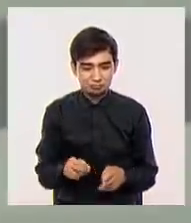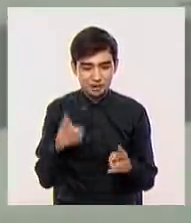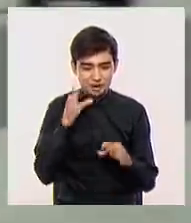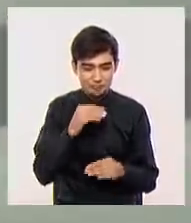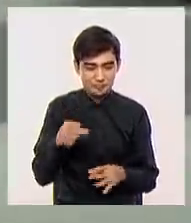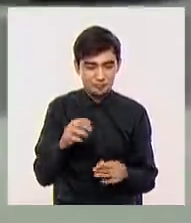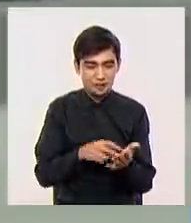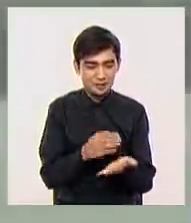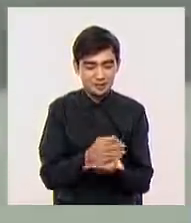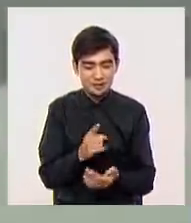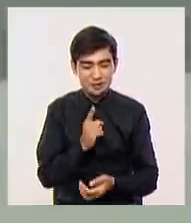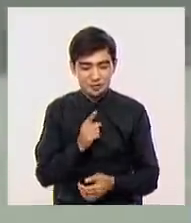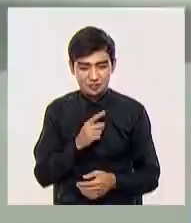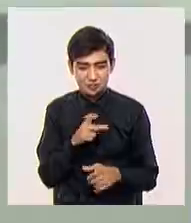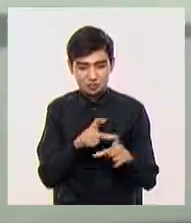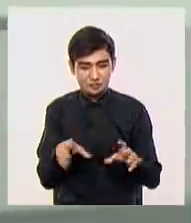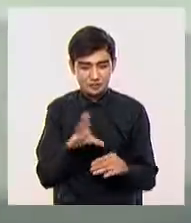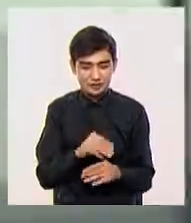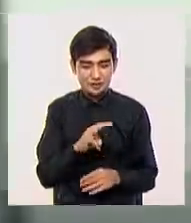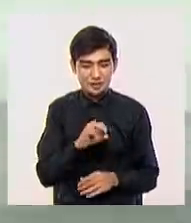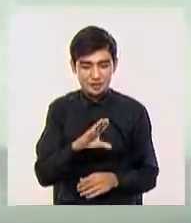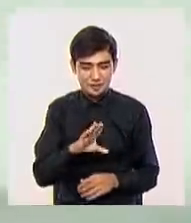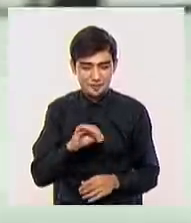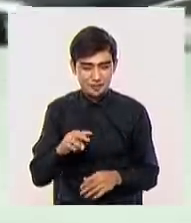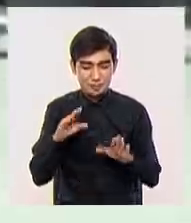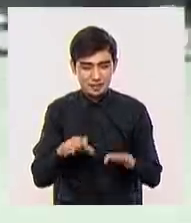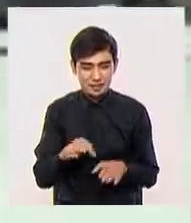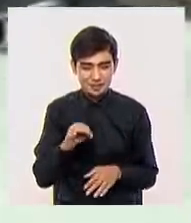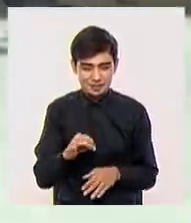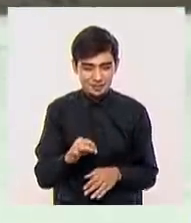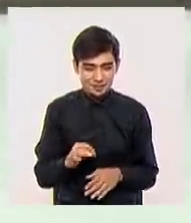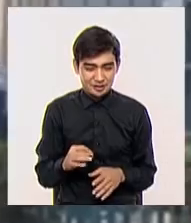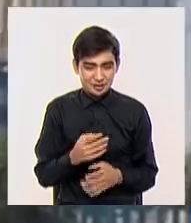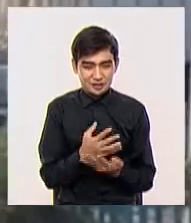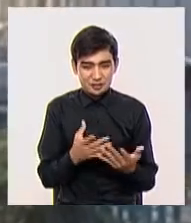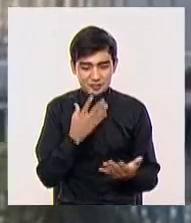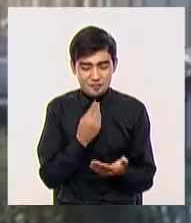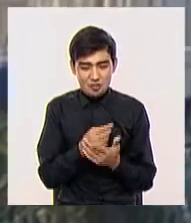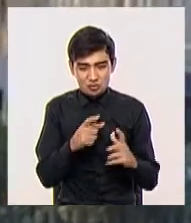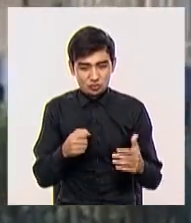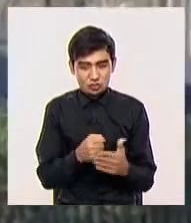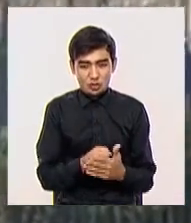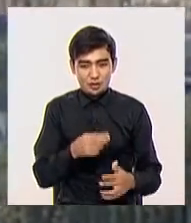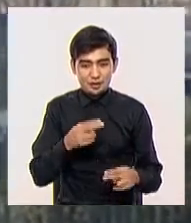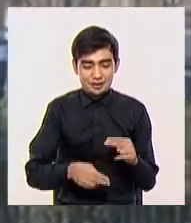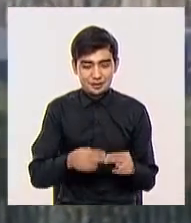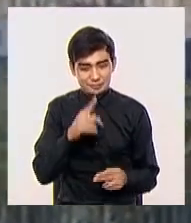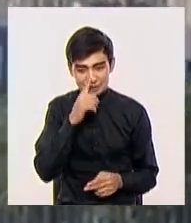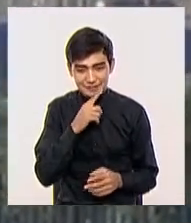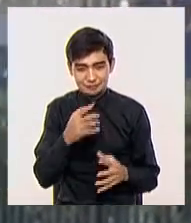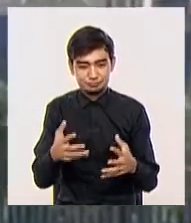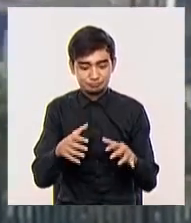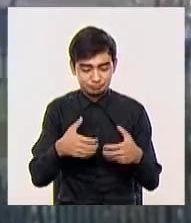Күзеттегі азаматтар бастарын бәйгеге тігіп отыр деген талибандықтар батыс елдері өз азаматтарын айдың соңына дейін алып кетсін деп